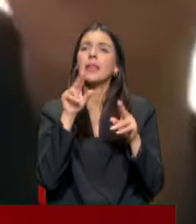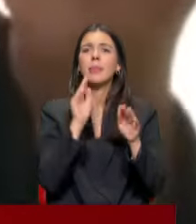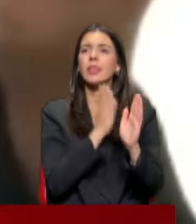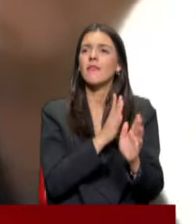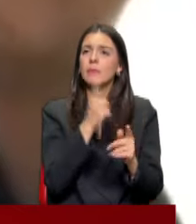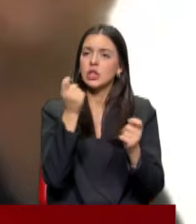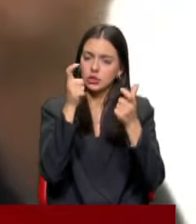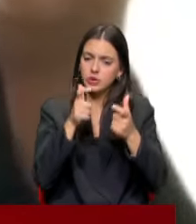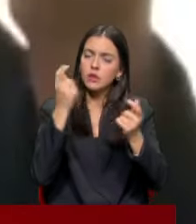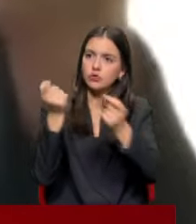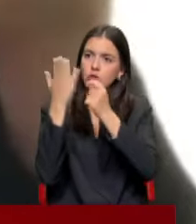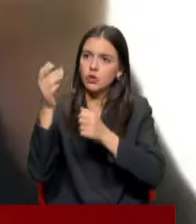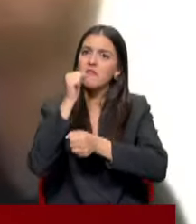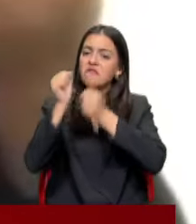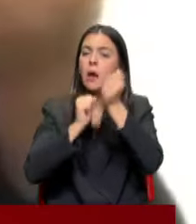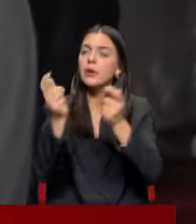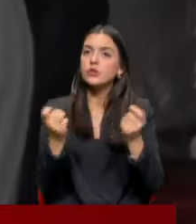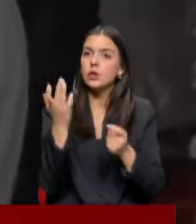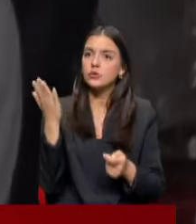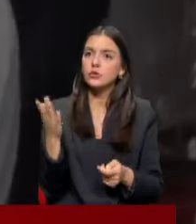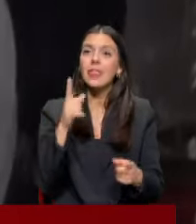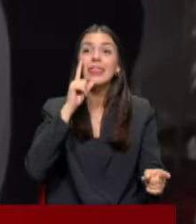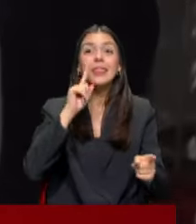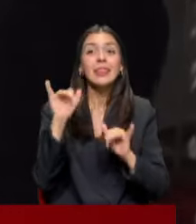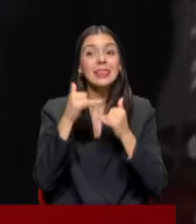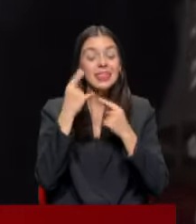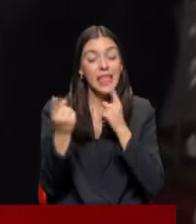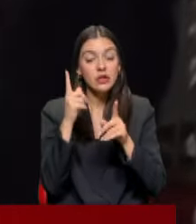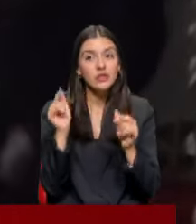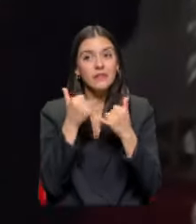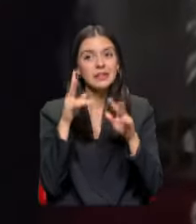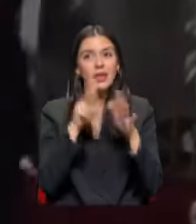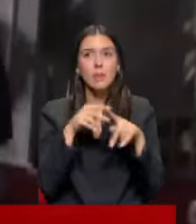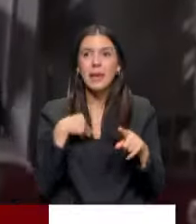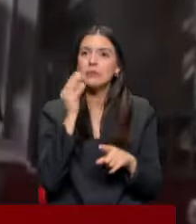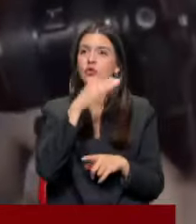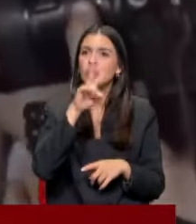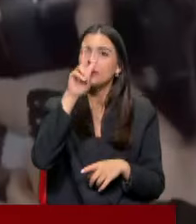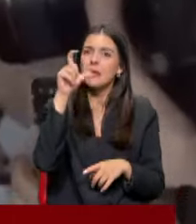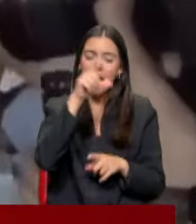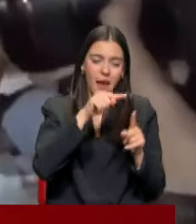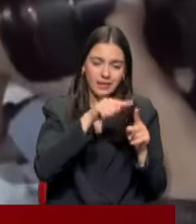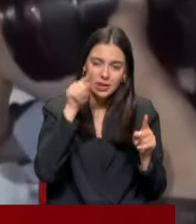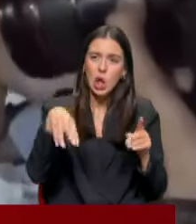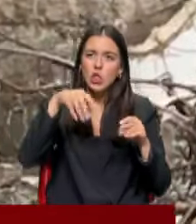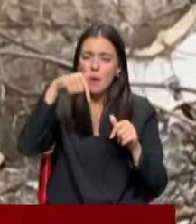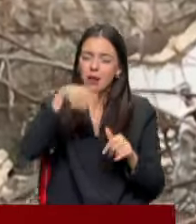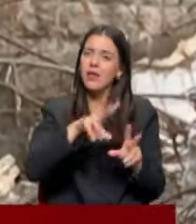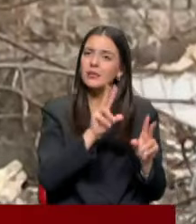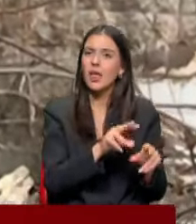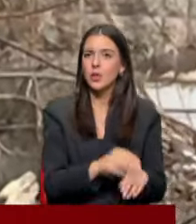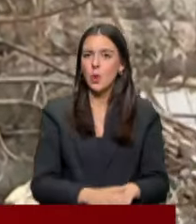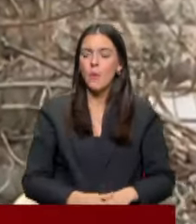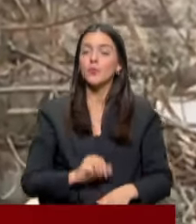İş yeri çalışıyor. Fabrikası çalışıyor, Teknofest'e katılıyor. Benim çocuklarım da 20 aydan bu yana toprağın altında yatıyor.